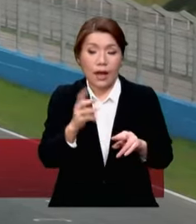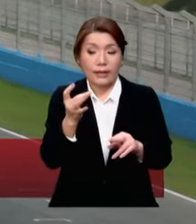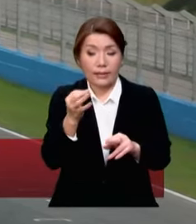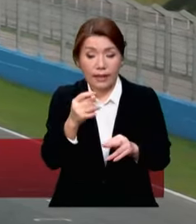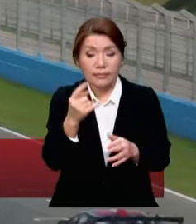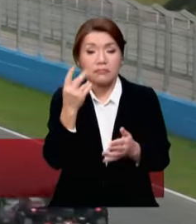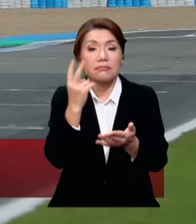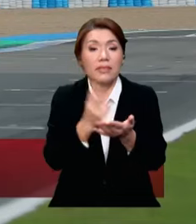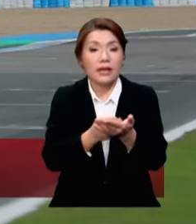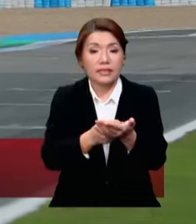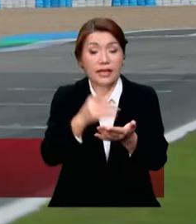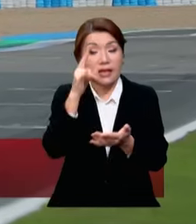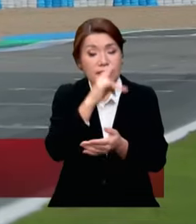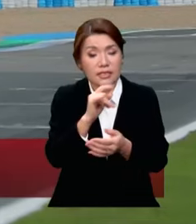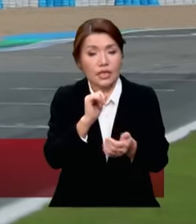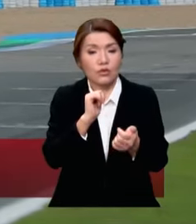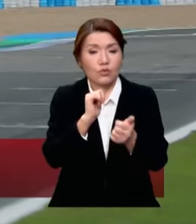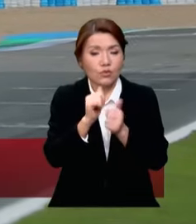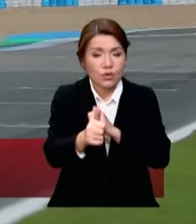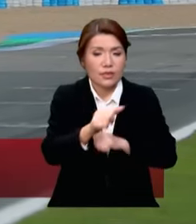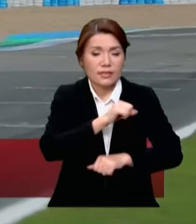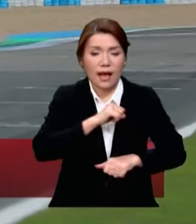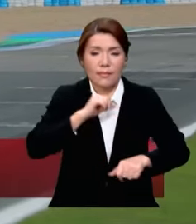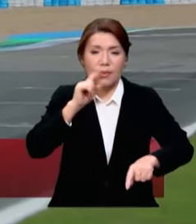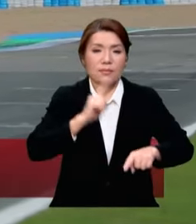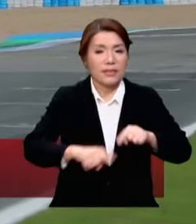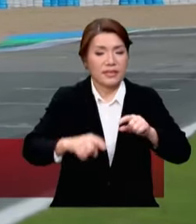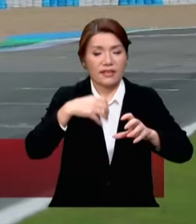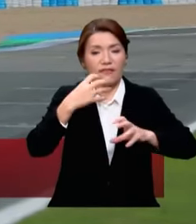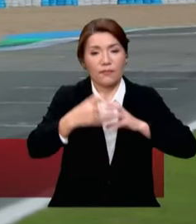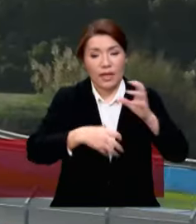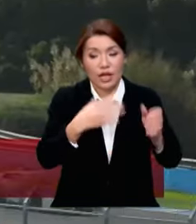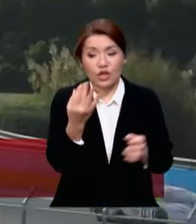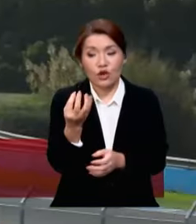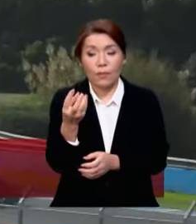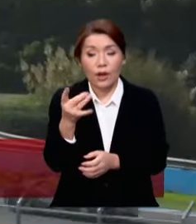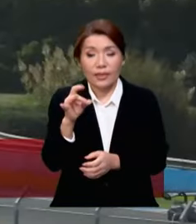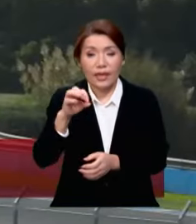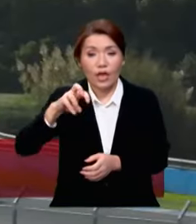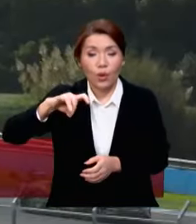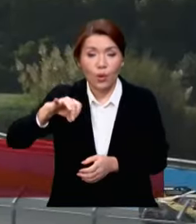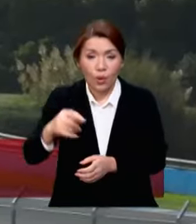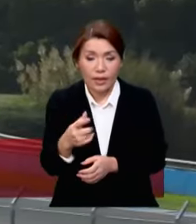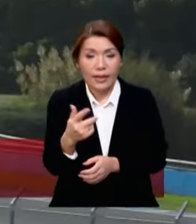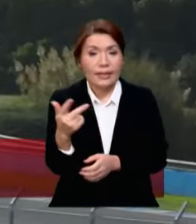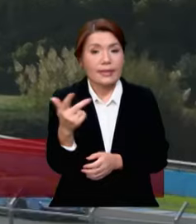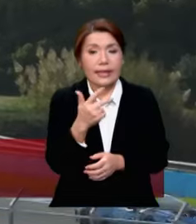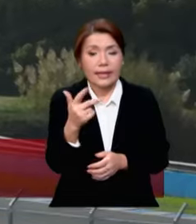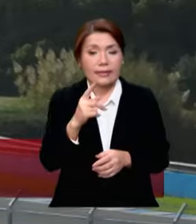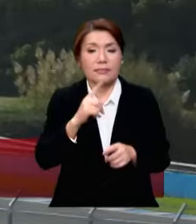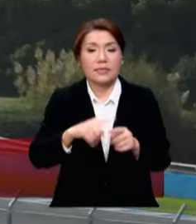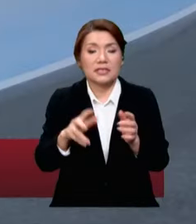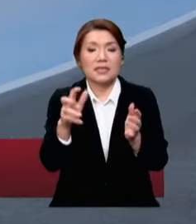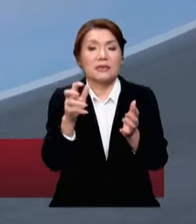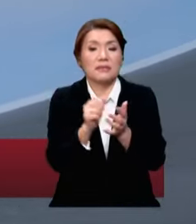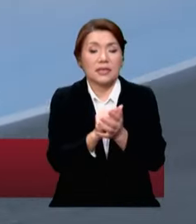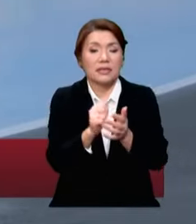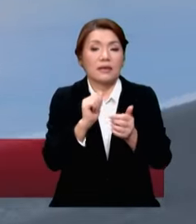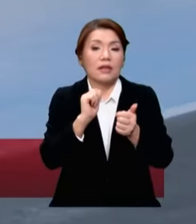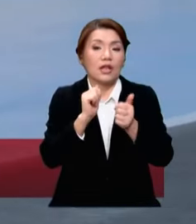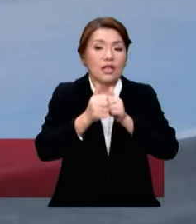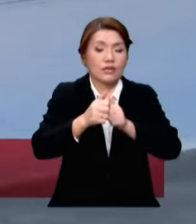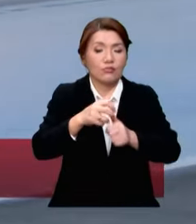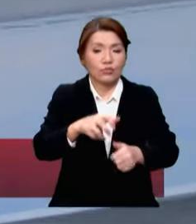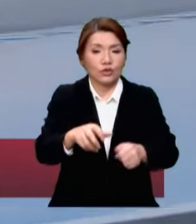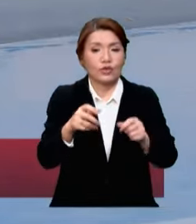что казахстанские гонщики – самые быстрые в мире. Шота Абхазава и Егор Оруджев третий этап подряд занимают лидирующие позиции